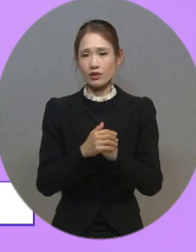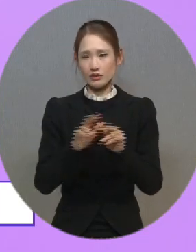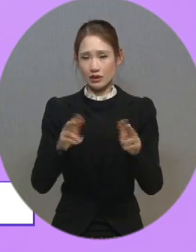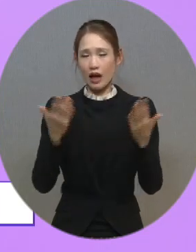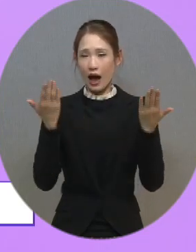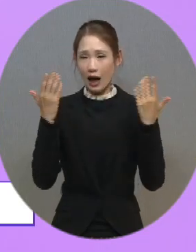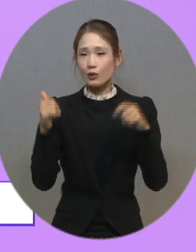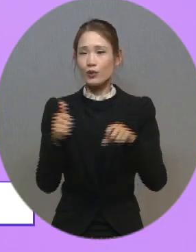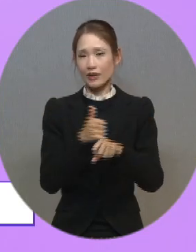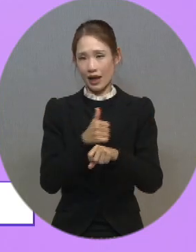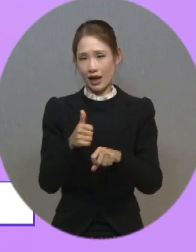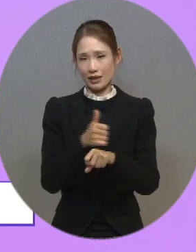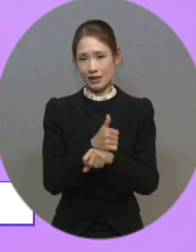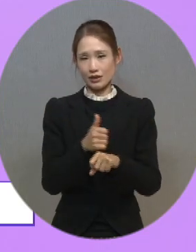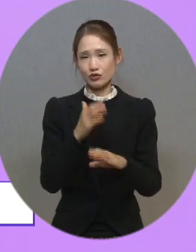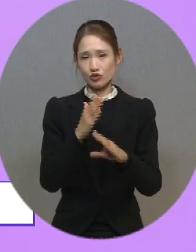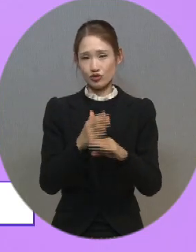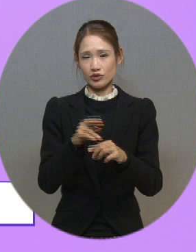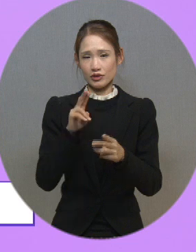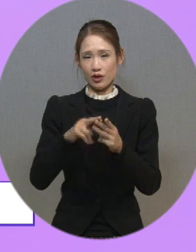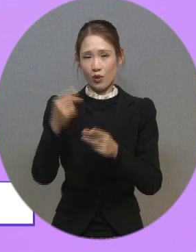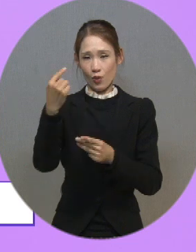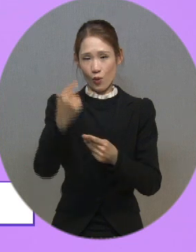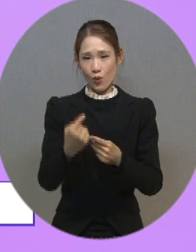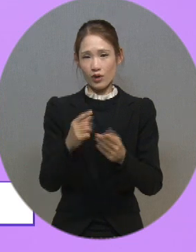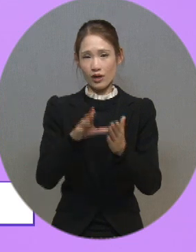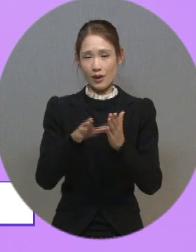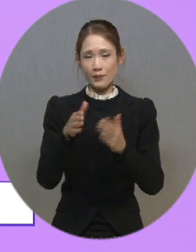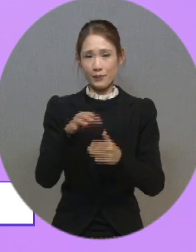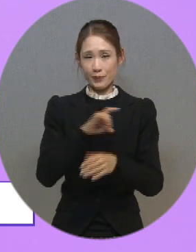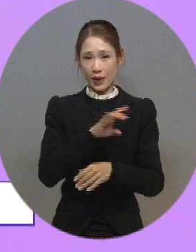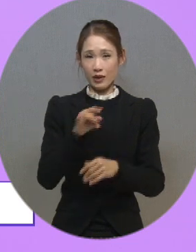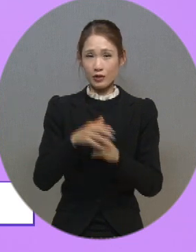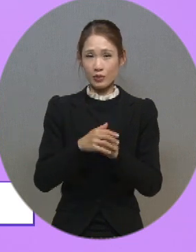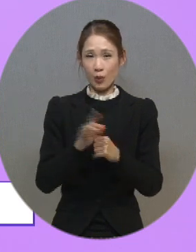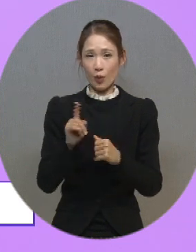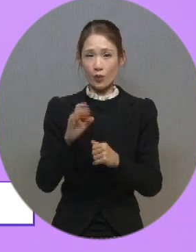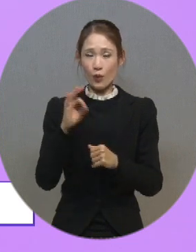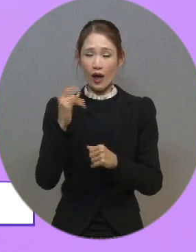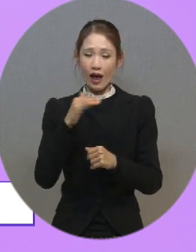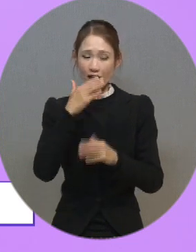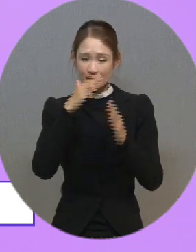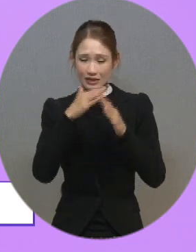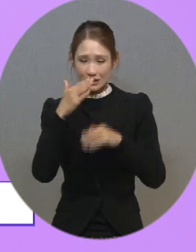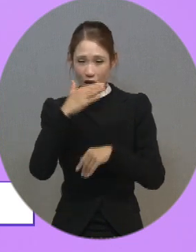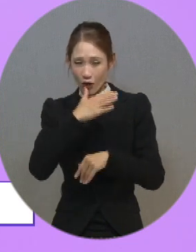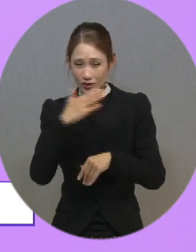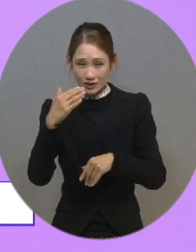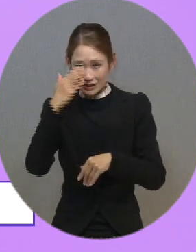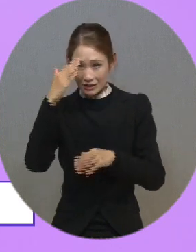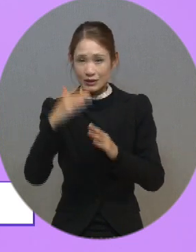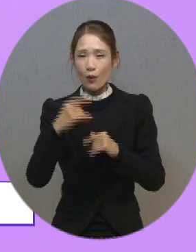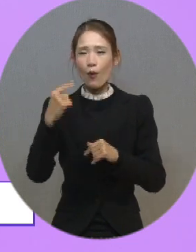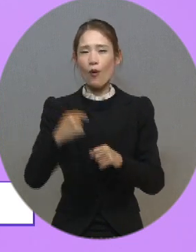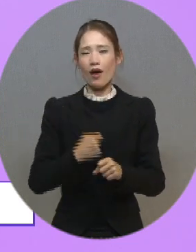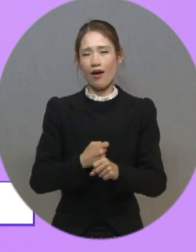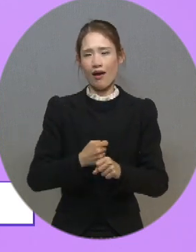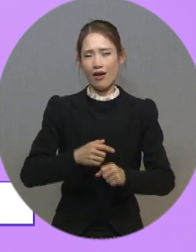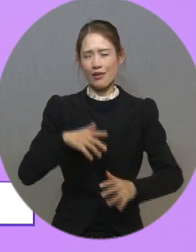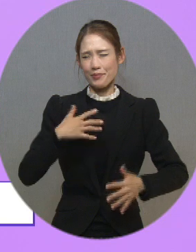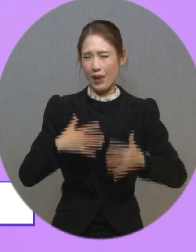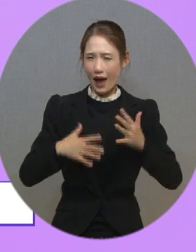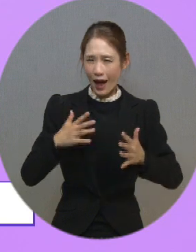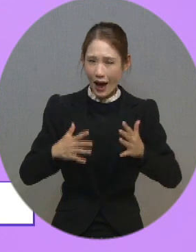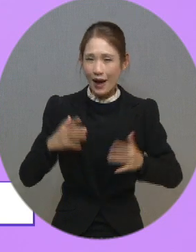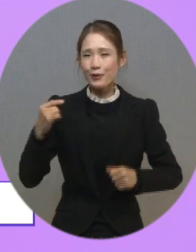다니고 있는데요. 저희 센터 올 때마다 이제 외갓집에 오는 것처럼 그렇게 기쁘게 달려올